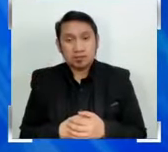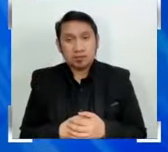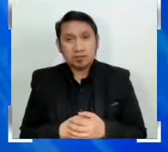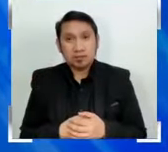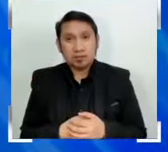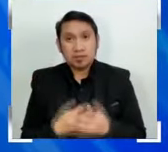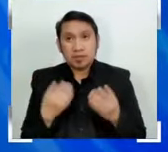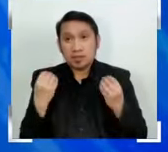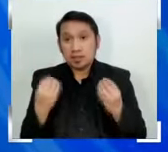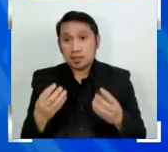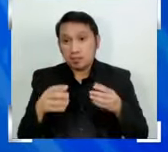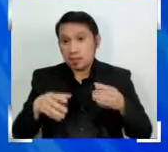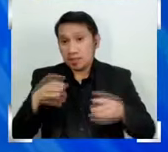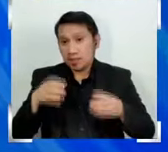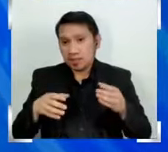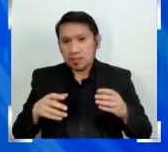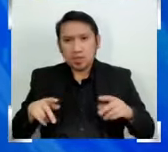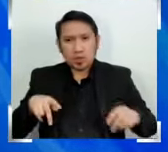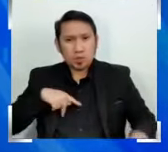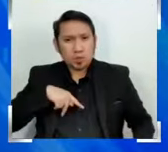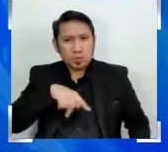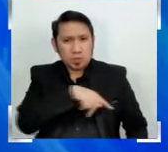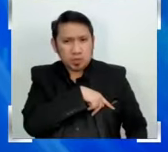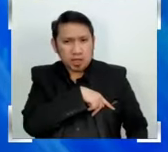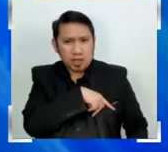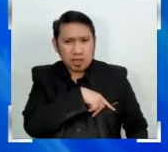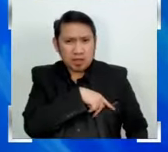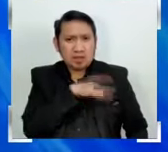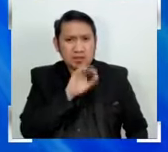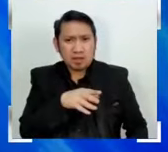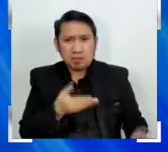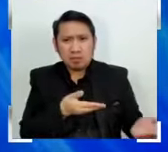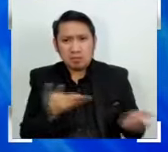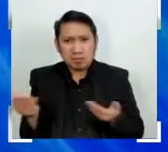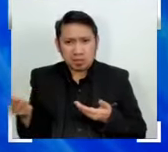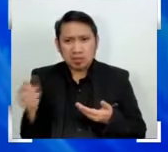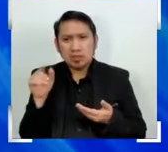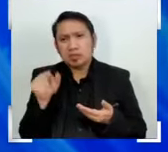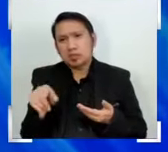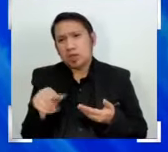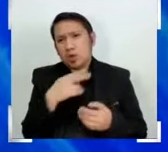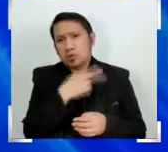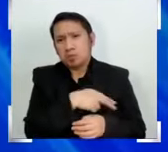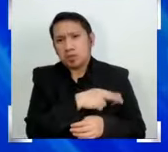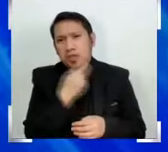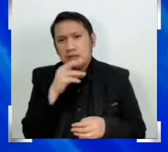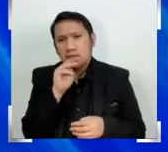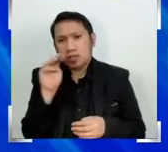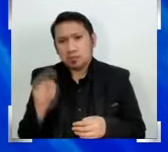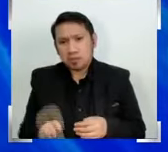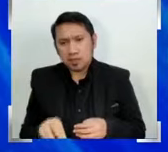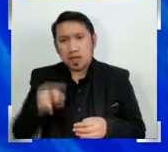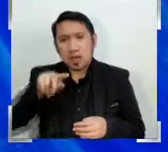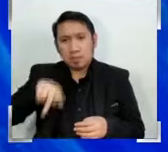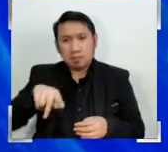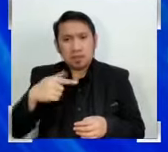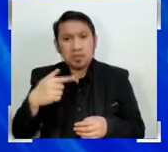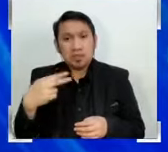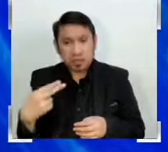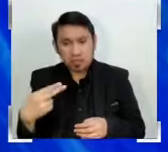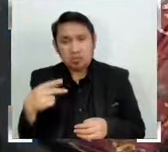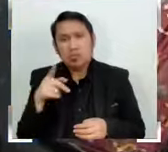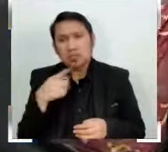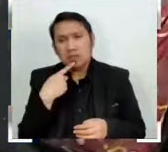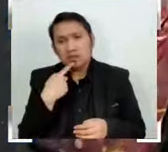Dumarami ang kaso ng pneumonia na isinusugod sa Philippine General Hospital sa Maynila. Kamay panawagan ng PGH. Saksi, si Bam